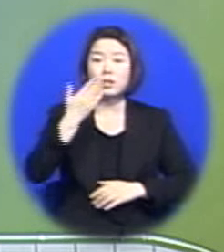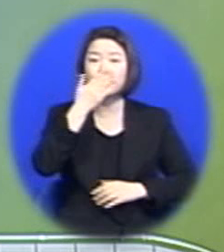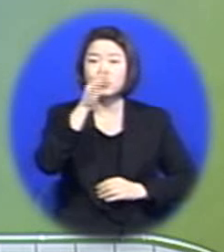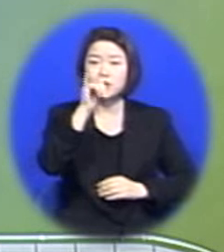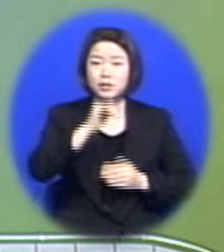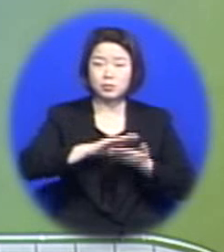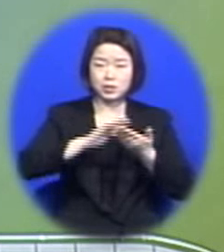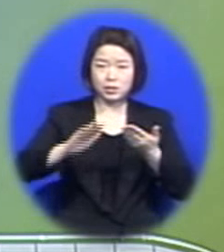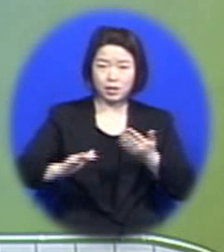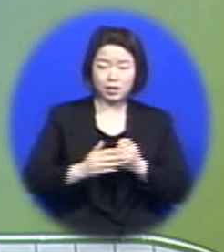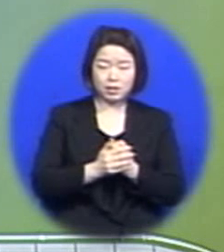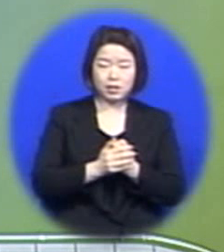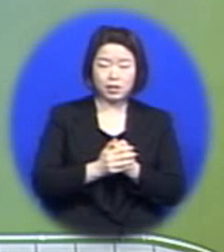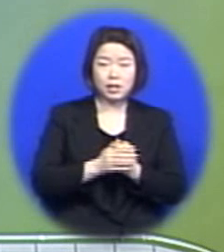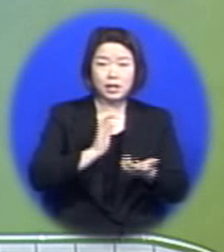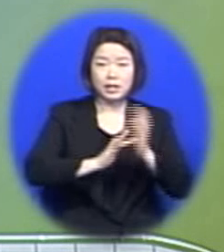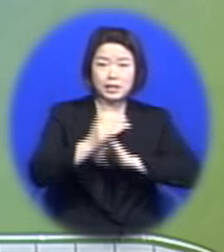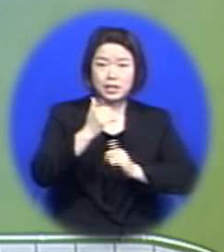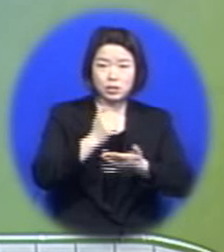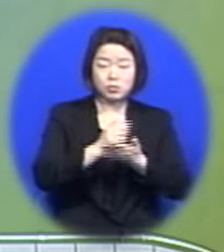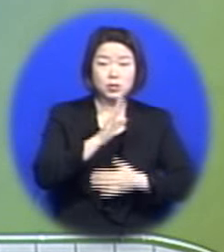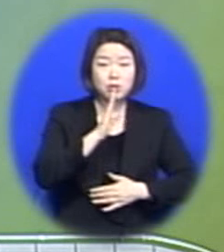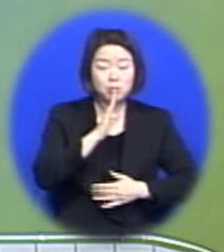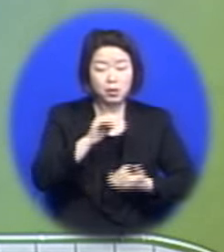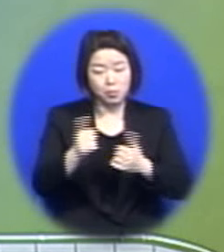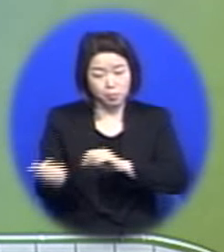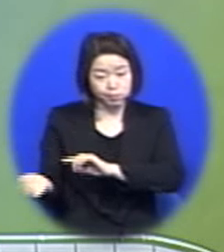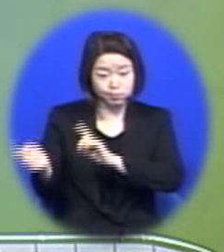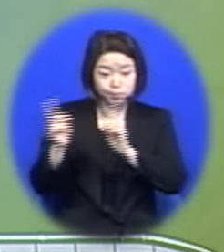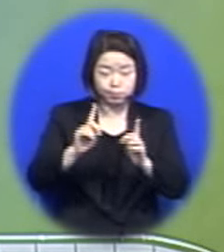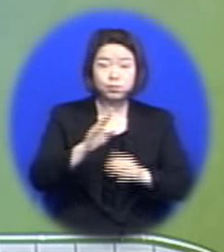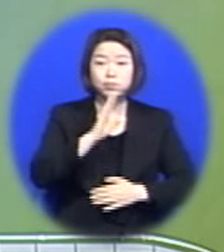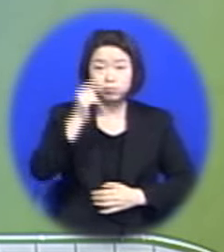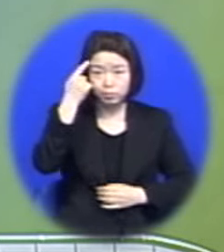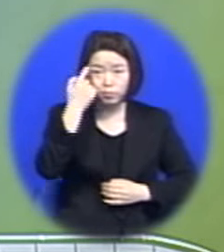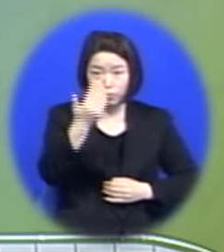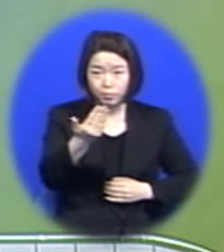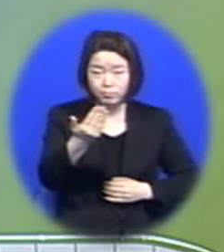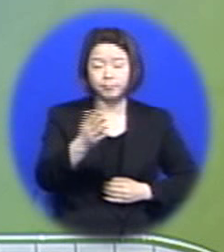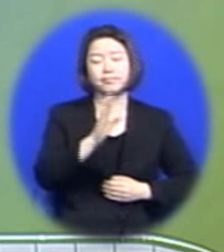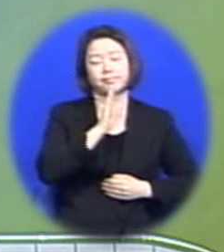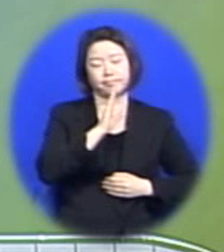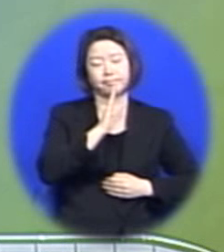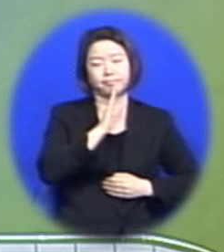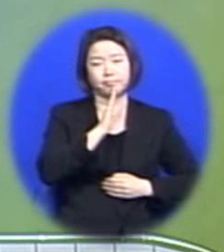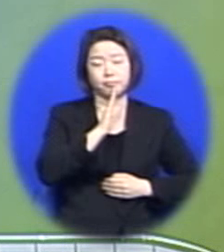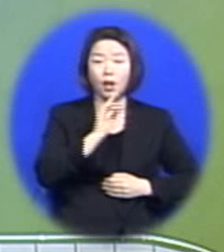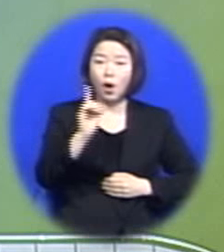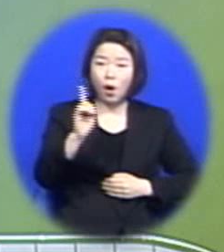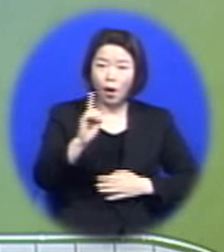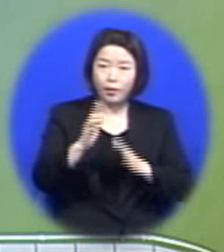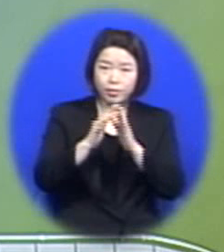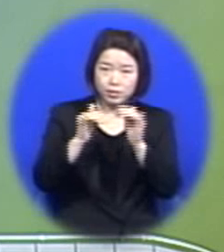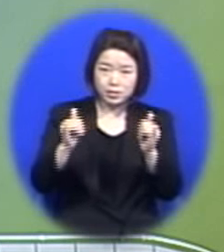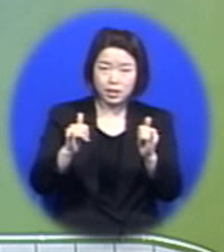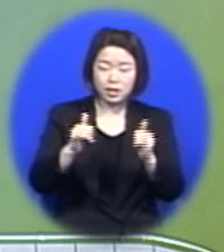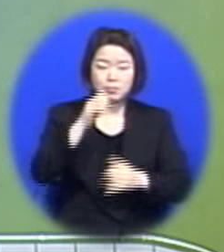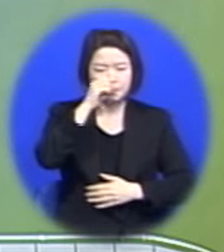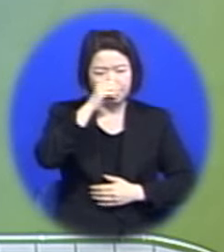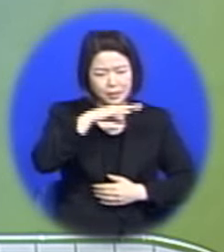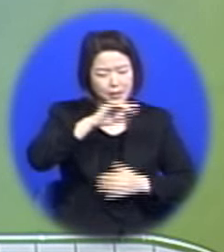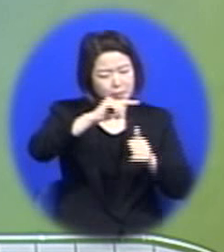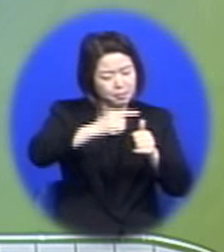여러분, 예수님이 진짜 부활하신 게 맞을까요? 물론입니다. 어떤 분은 그잘